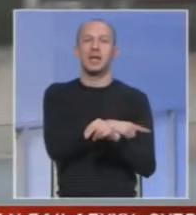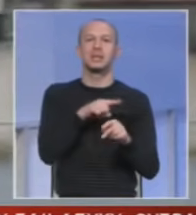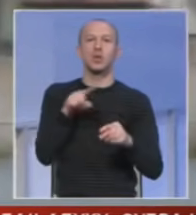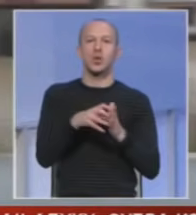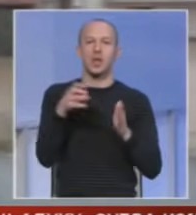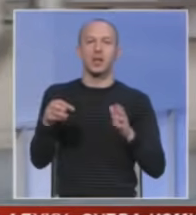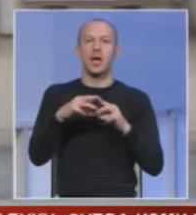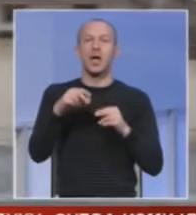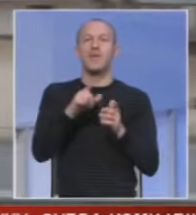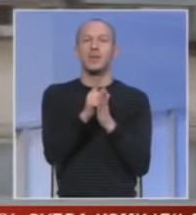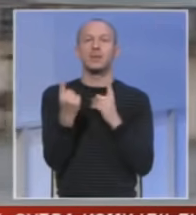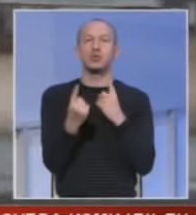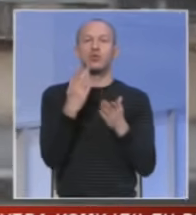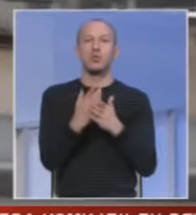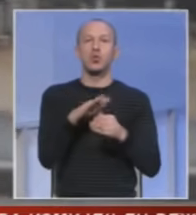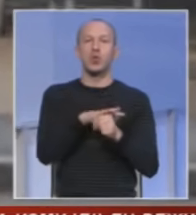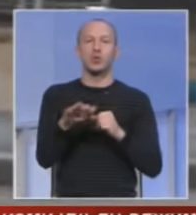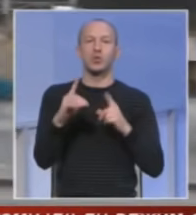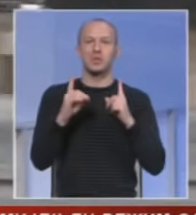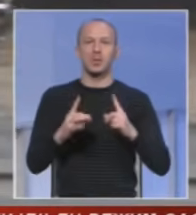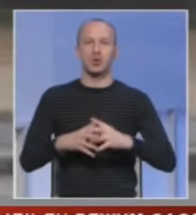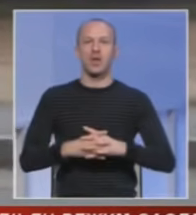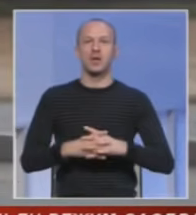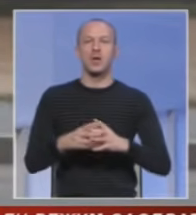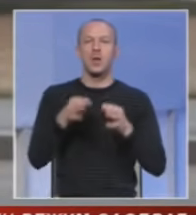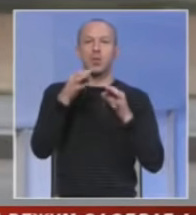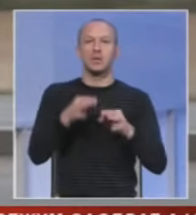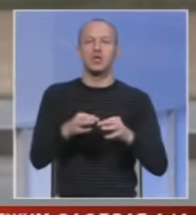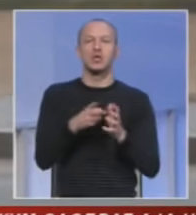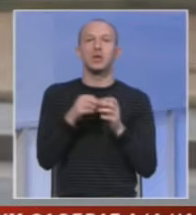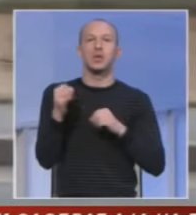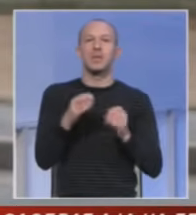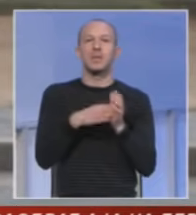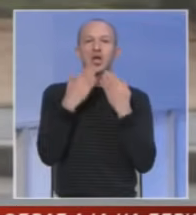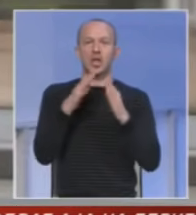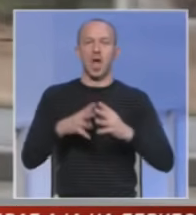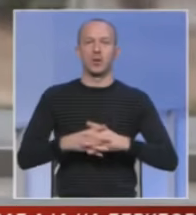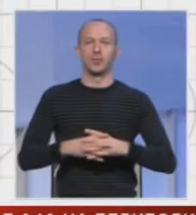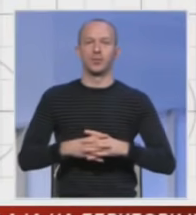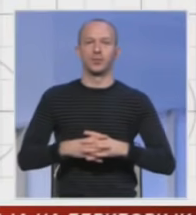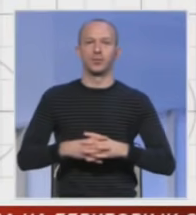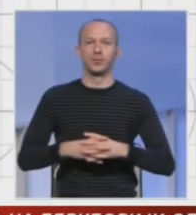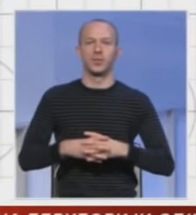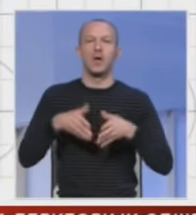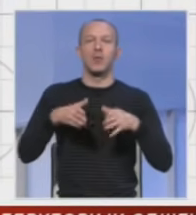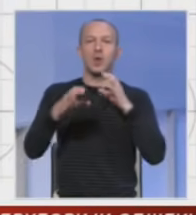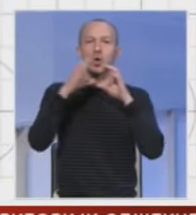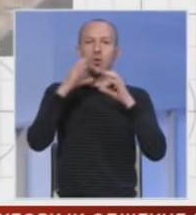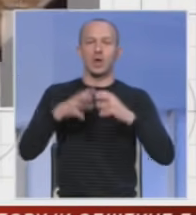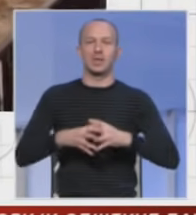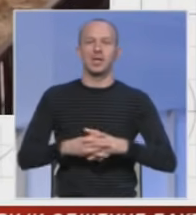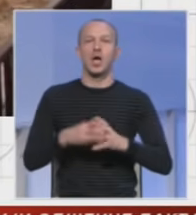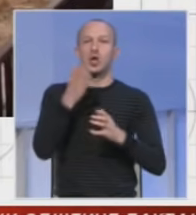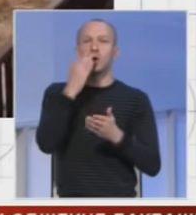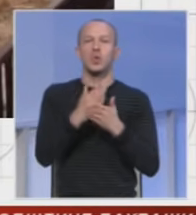daljnjeg, a nakon što vremenski uslovi budu u potpunosti stabilizovani, procijenit će se nanesena materijalna šteta. Putna komunikacija